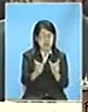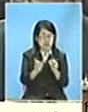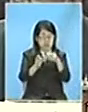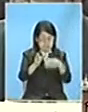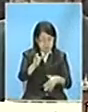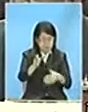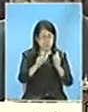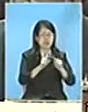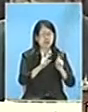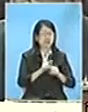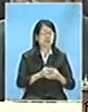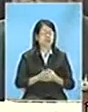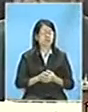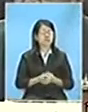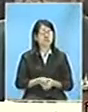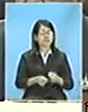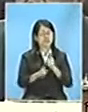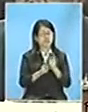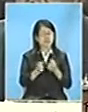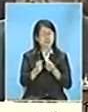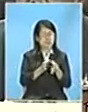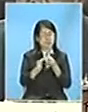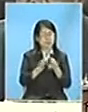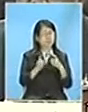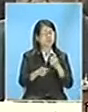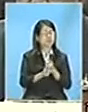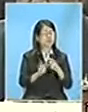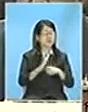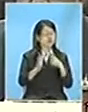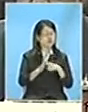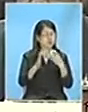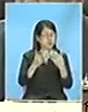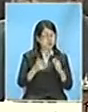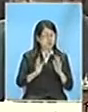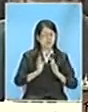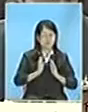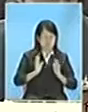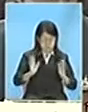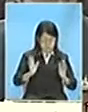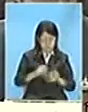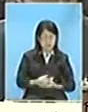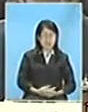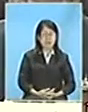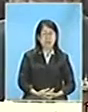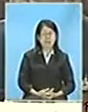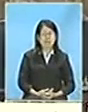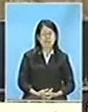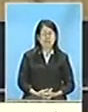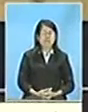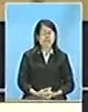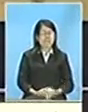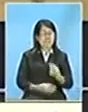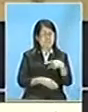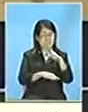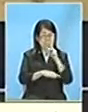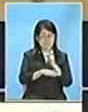างอื่นอันนี้ก็ได้เหตุผลที่ผมได้กราบเรียนไว้ตั้งแต่ข้างต้นครับกราบขอบพระคุณครับ ค่ะท่านสมาชิกค